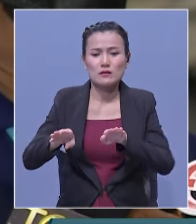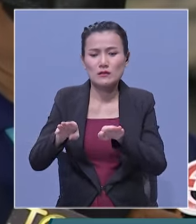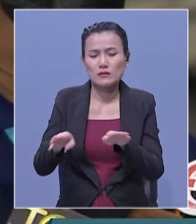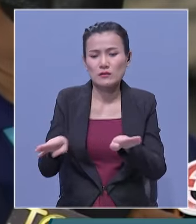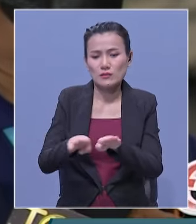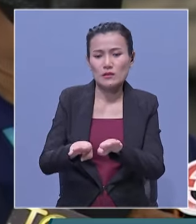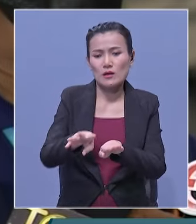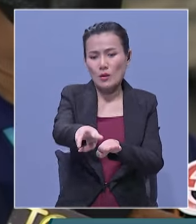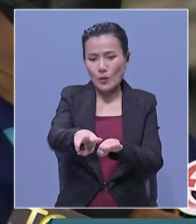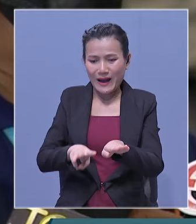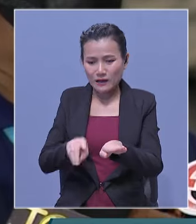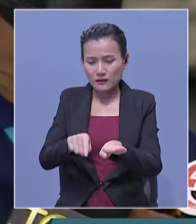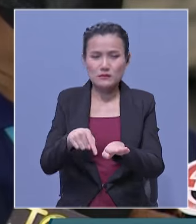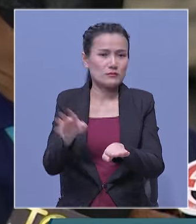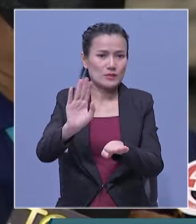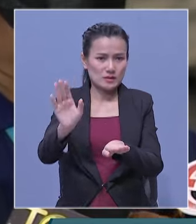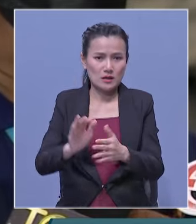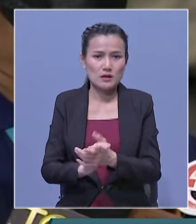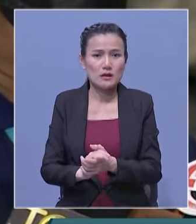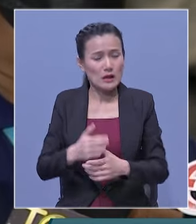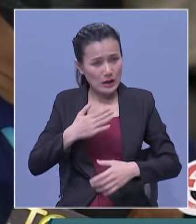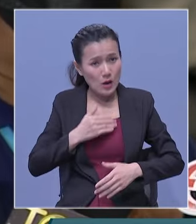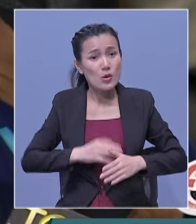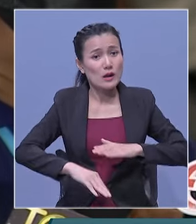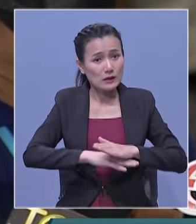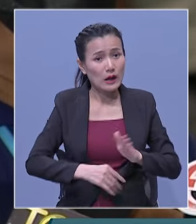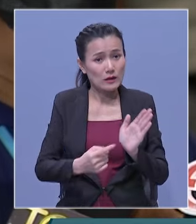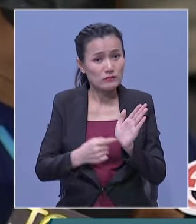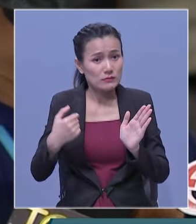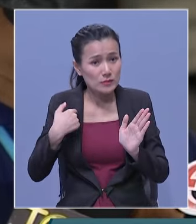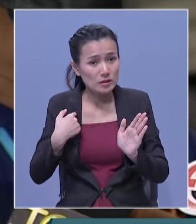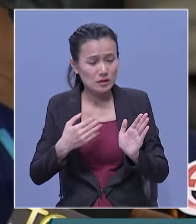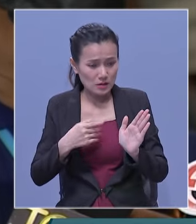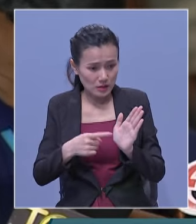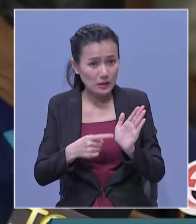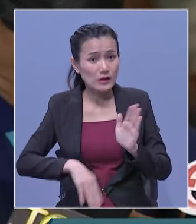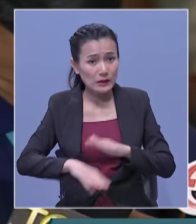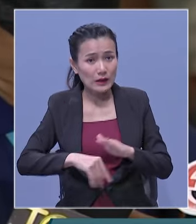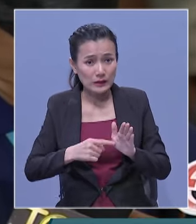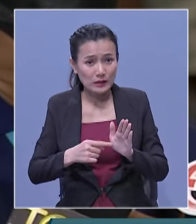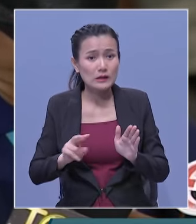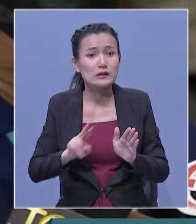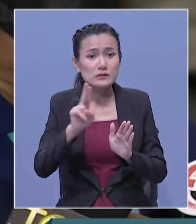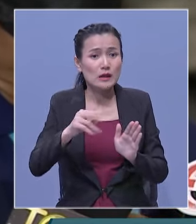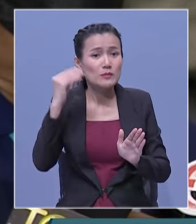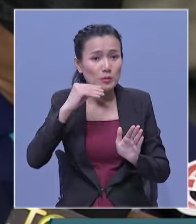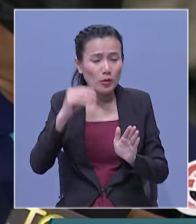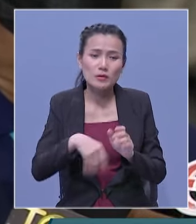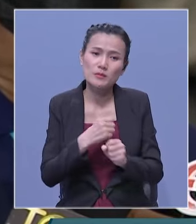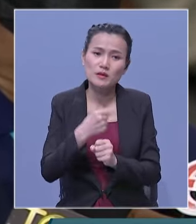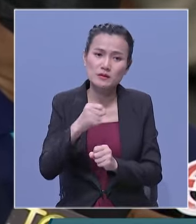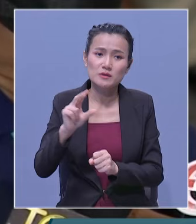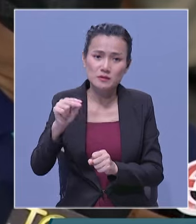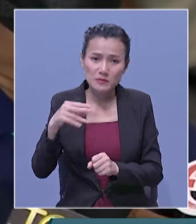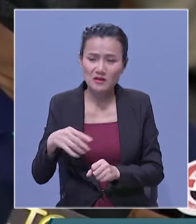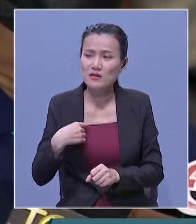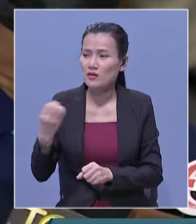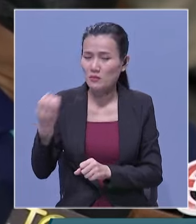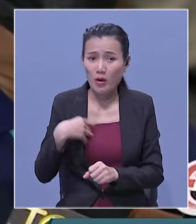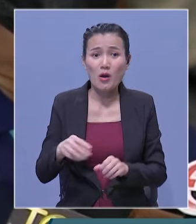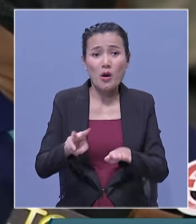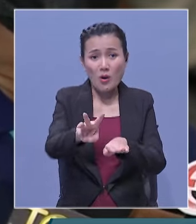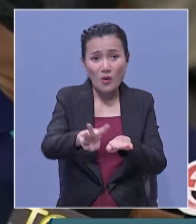ฐานที่เรามีอยู่แล้วก็หลักฐานนี้เราใช้ในชั้นศาลมานับเป็น30ปีมาแล้วนะครับจะบอกว่าตรงนั้นจะเป็นช่องว่างแนวกันชนผ